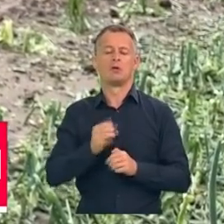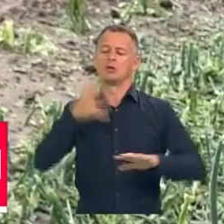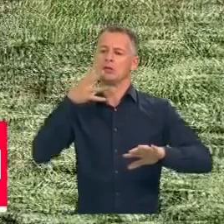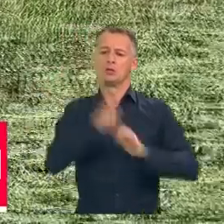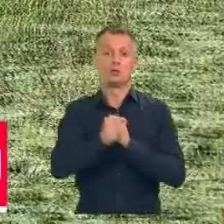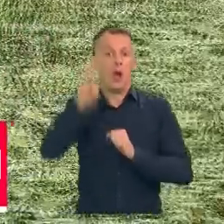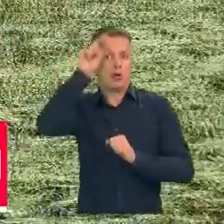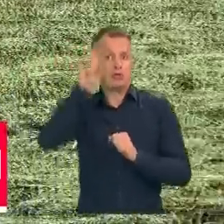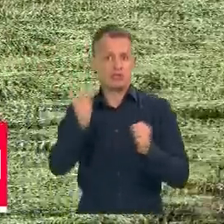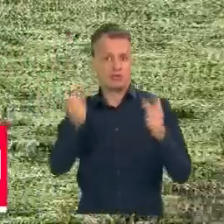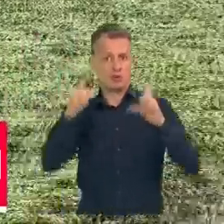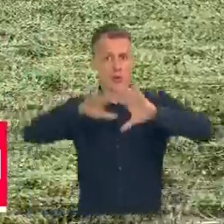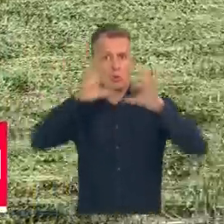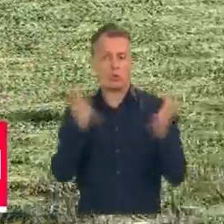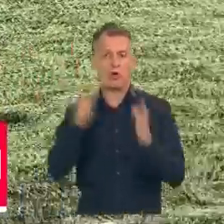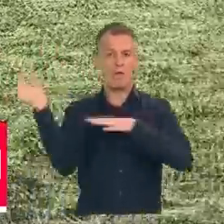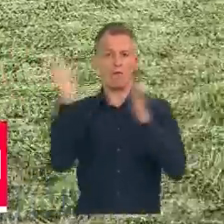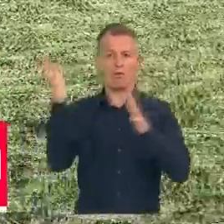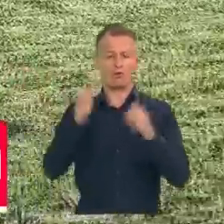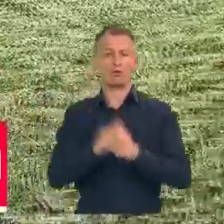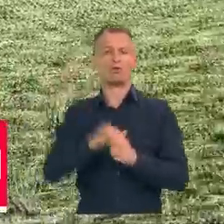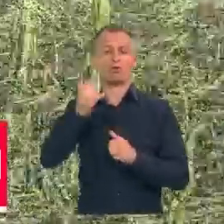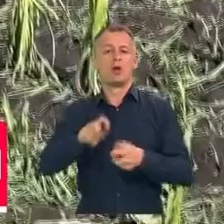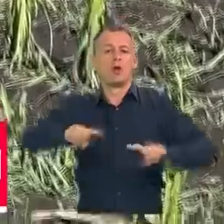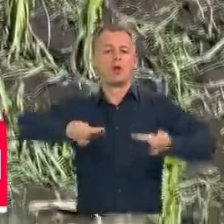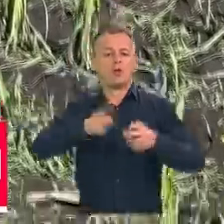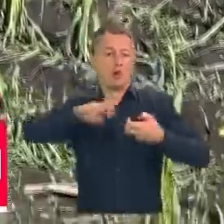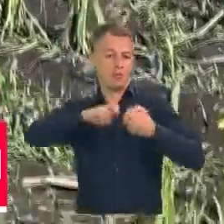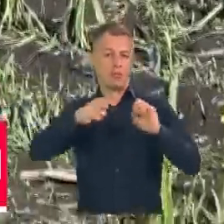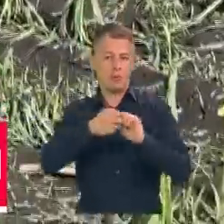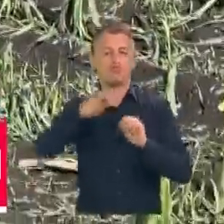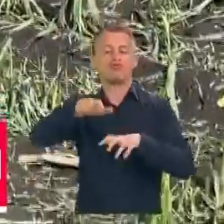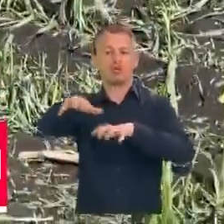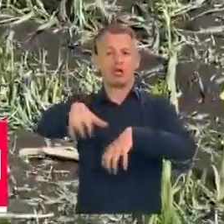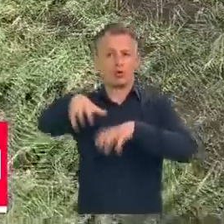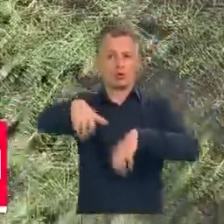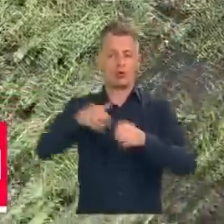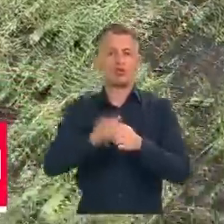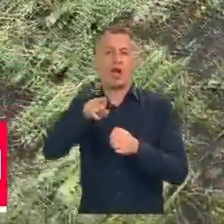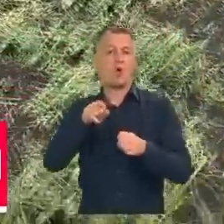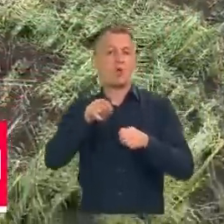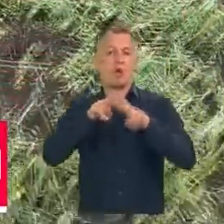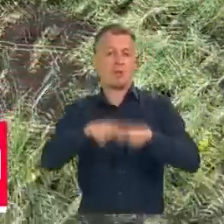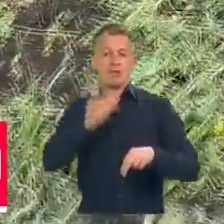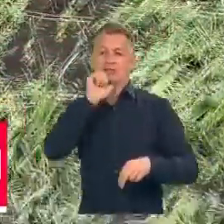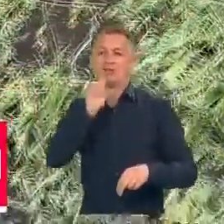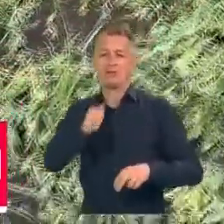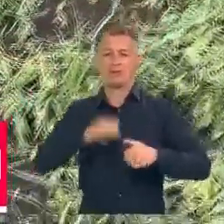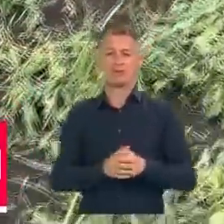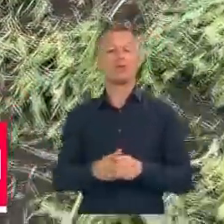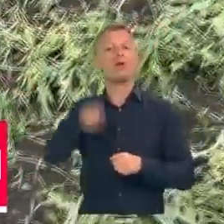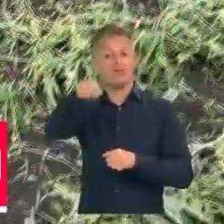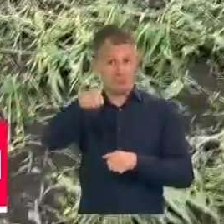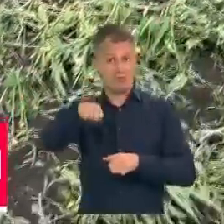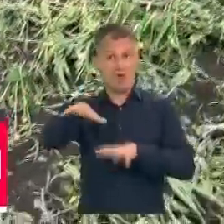sfârșitul lumii. Furtuna a afectat și culturile din câmp, nu doar gospodăriile. Din munca oamenilor nu a mai rămas nimic. Cultura asta de porumb